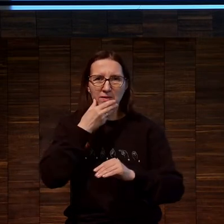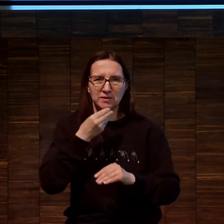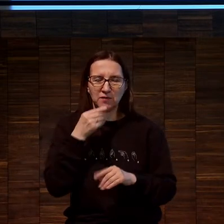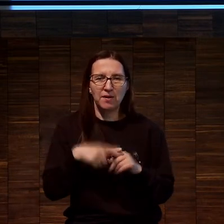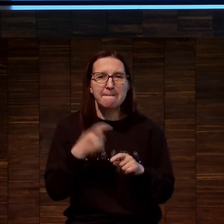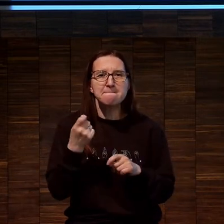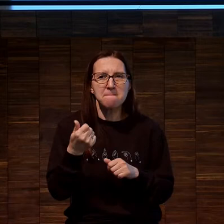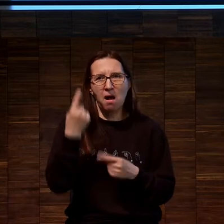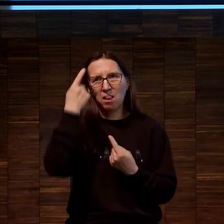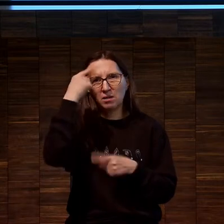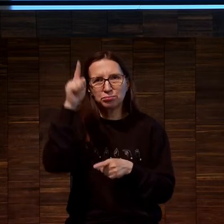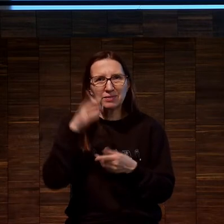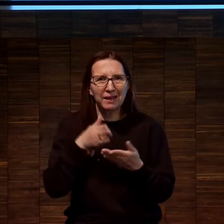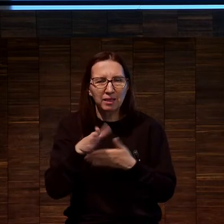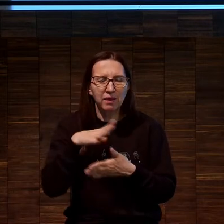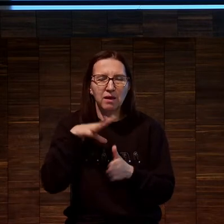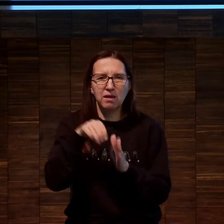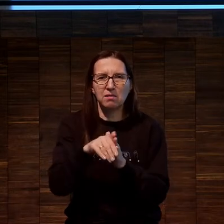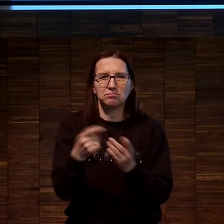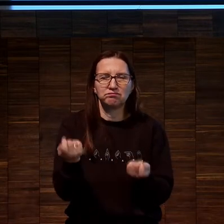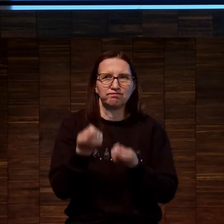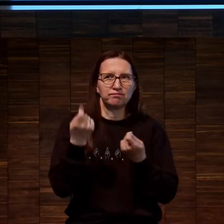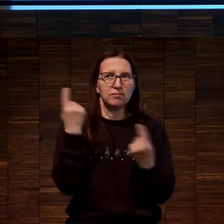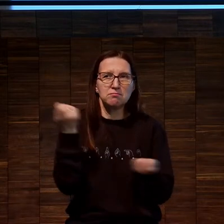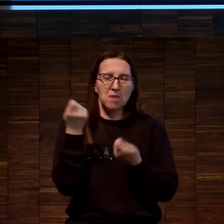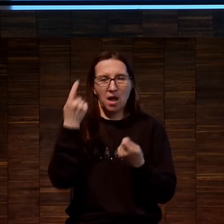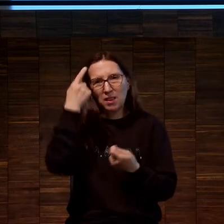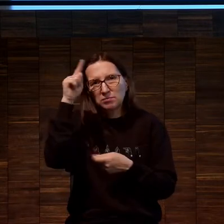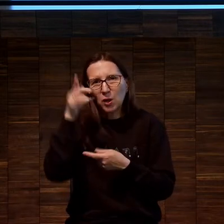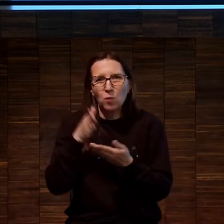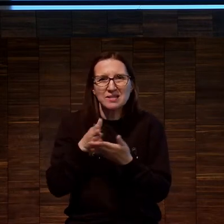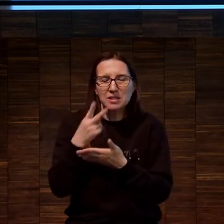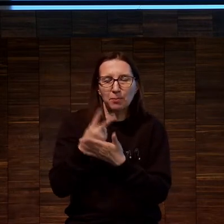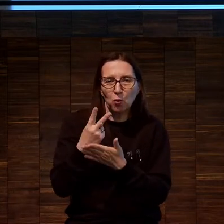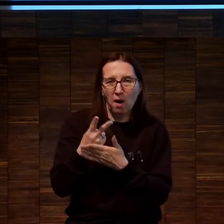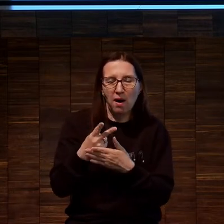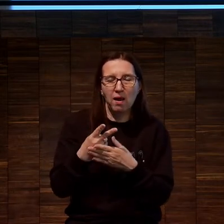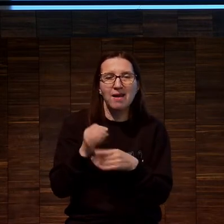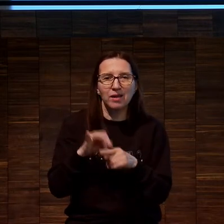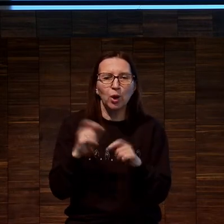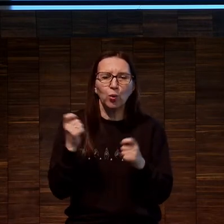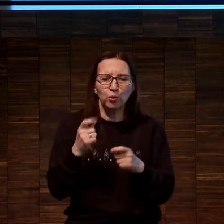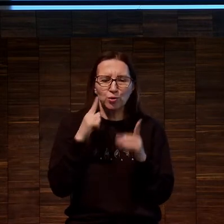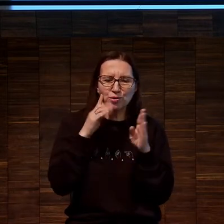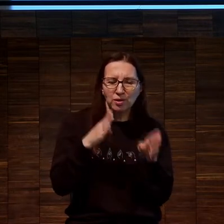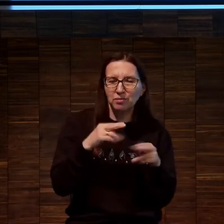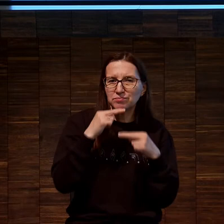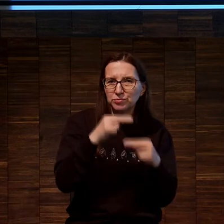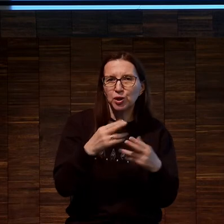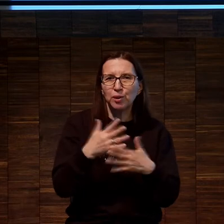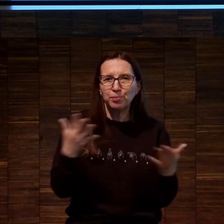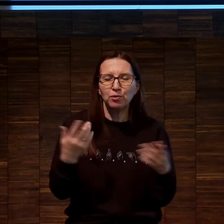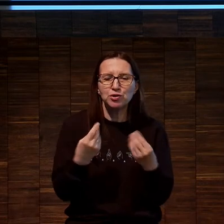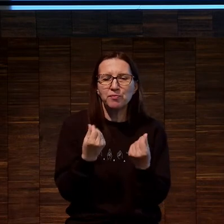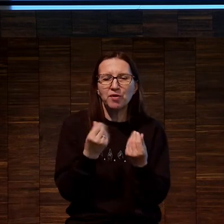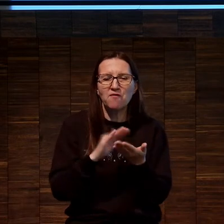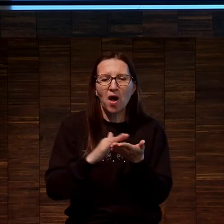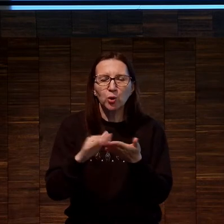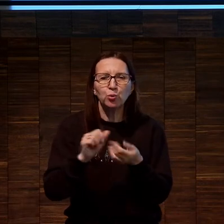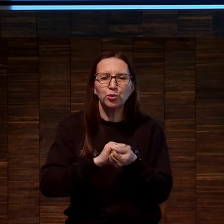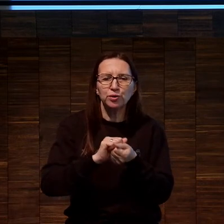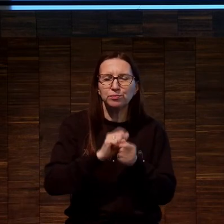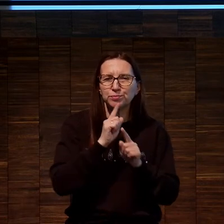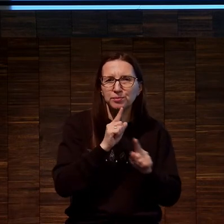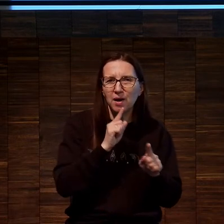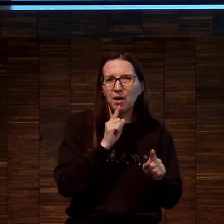мало концептуальных было работ, и художники очень концентрировались на фактурности, бумаге, вот